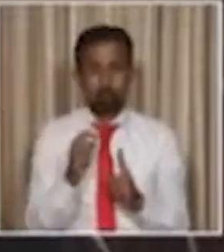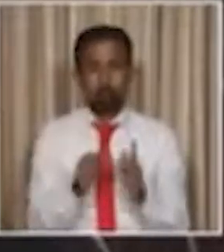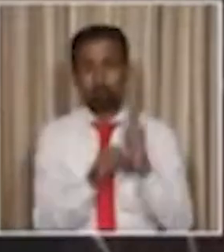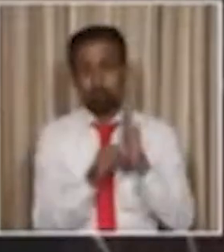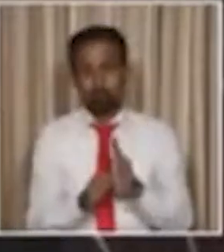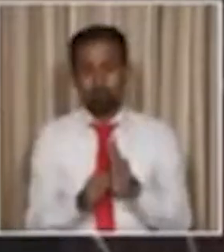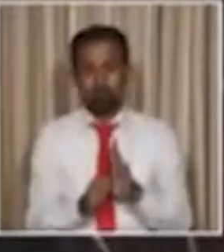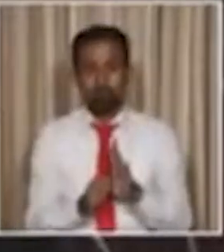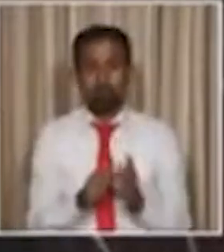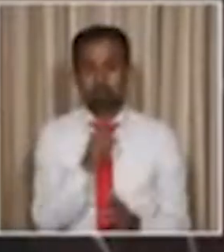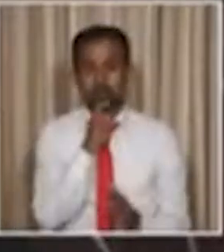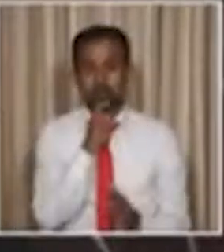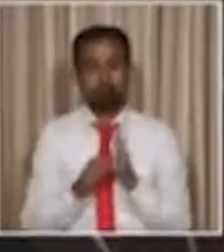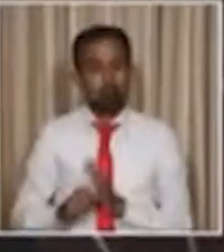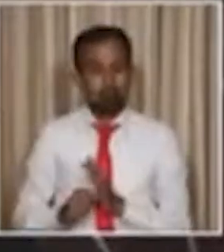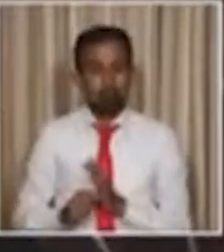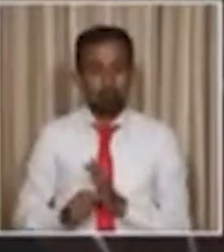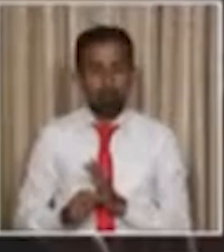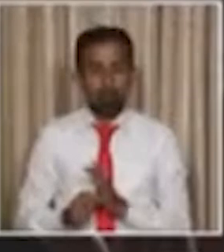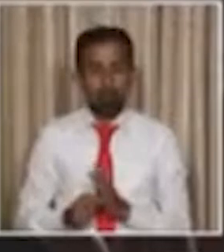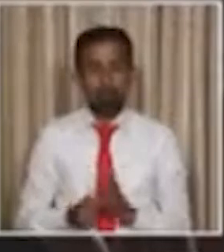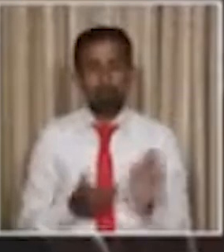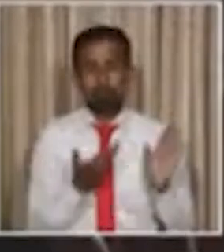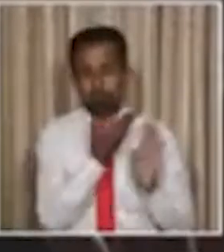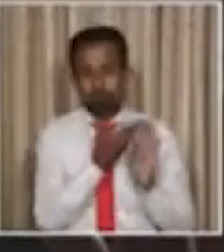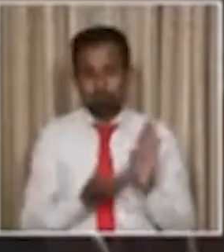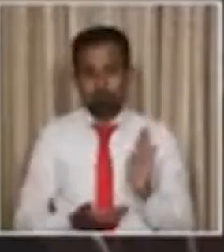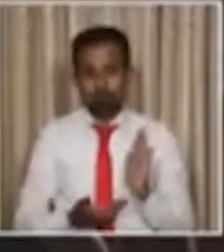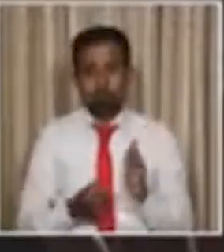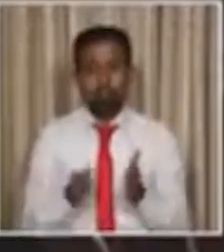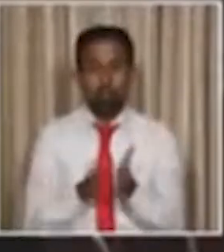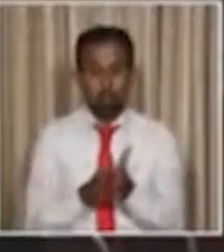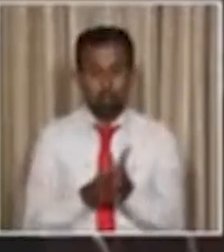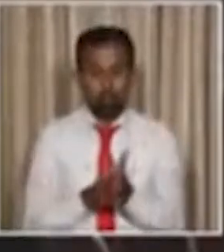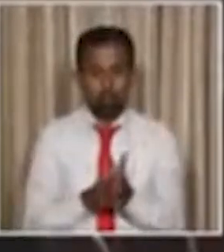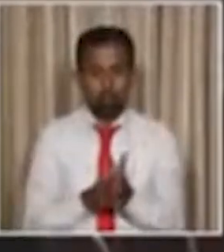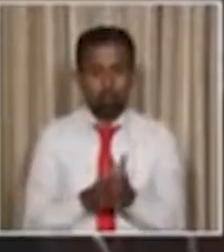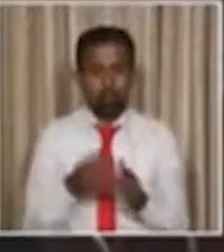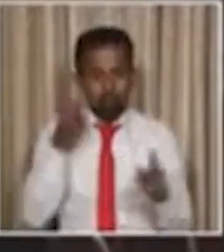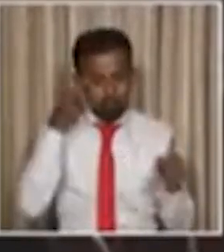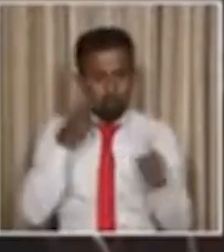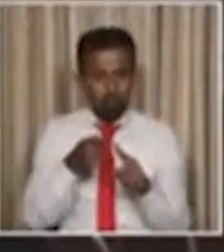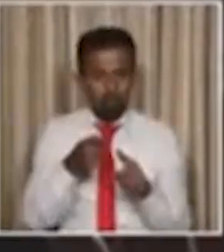කළා අධිකරණයත් යට කිරීමද මේ කාරක සභාවල පරමාර්ථය.